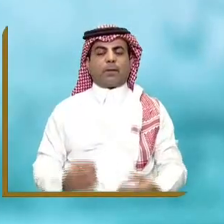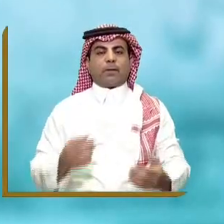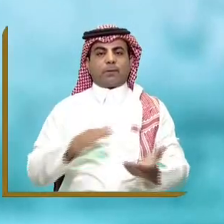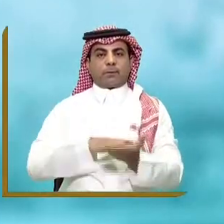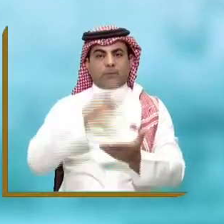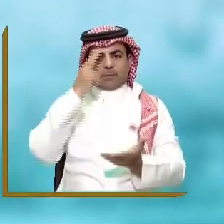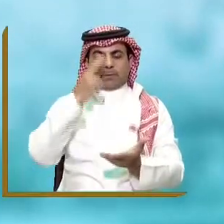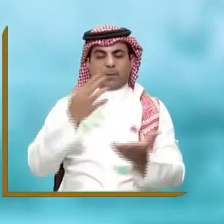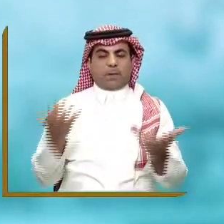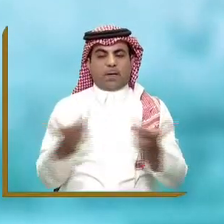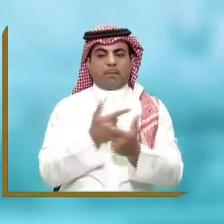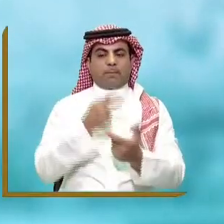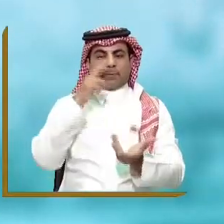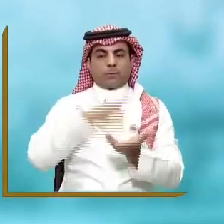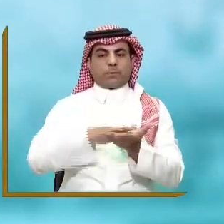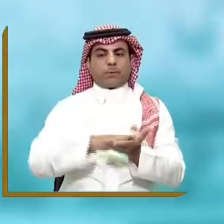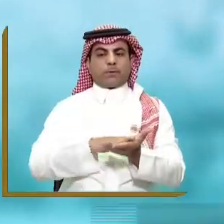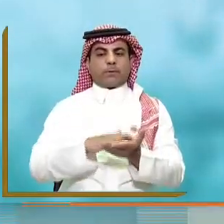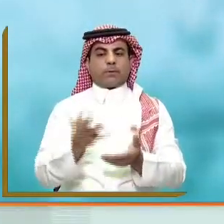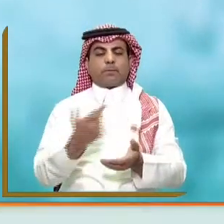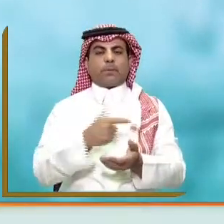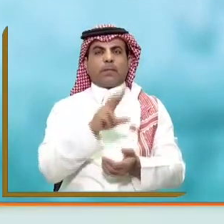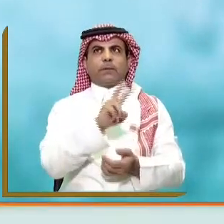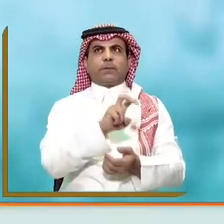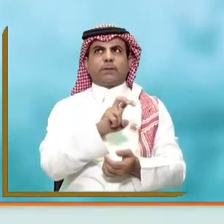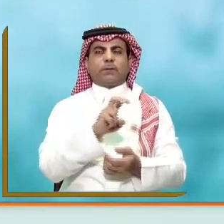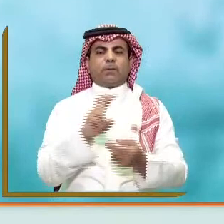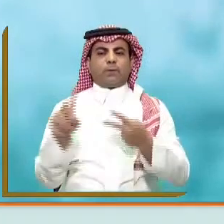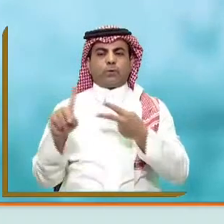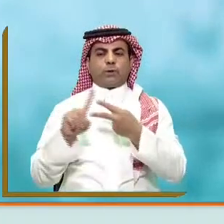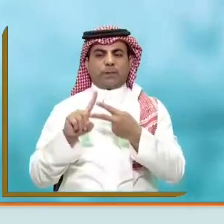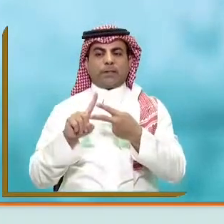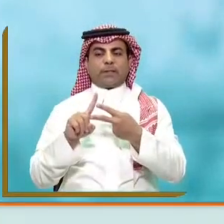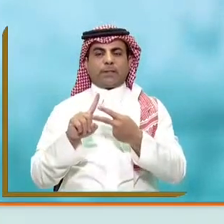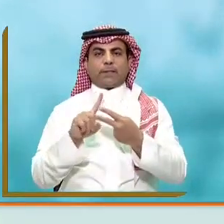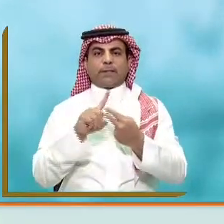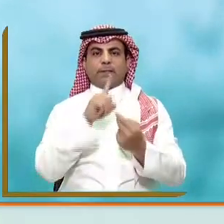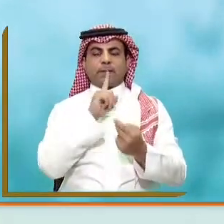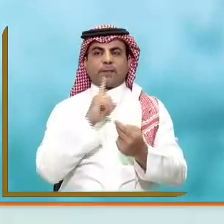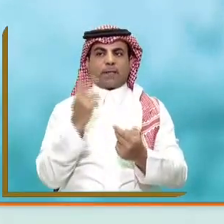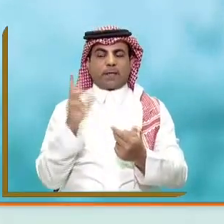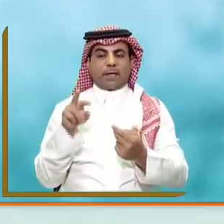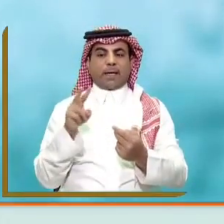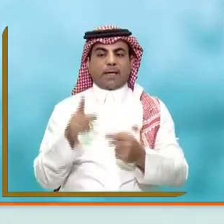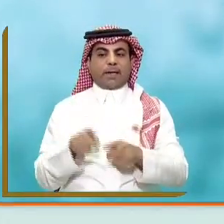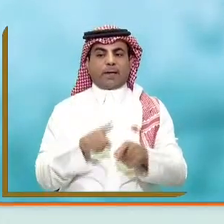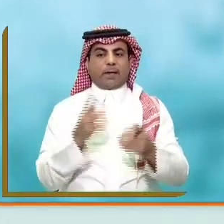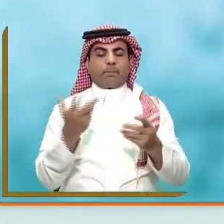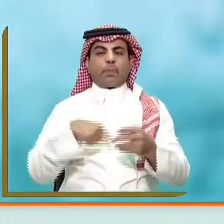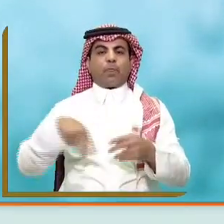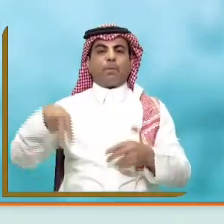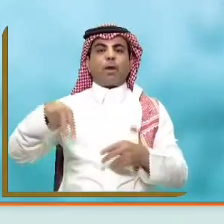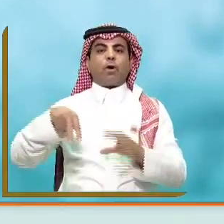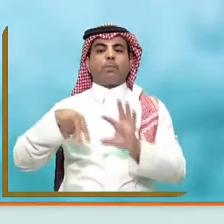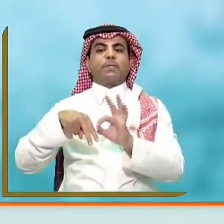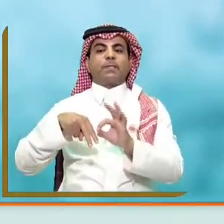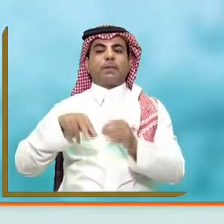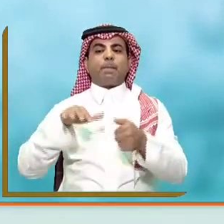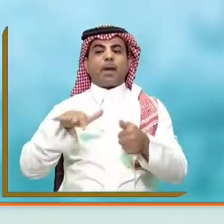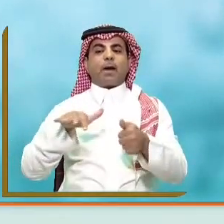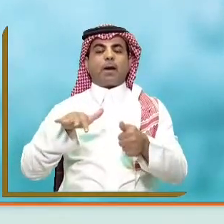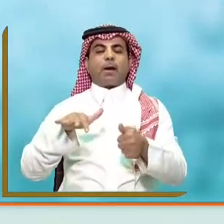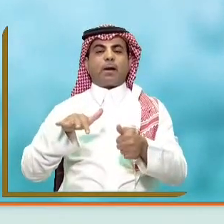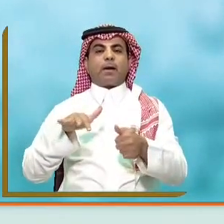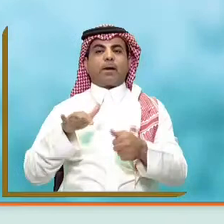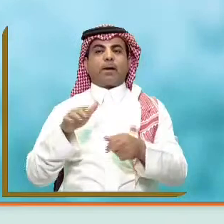اقتصاديا، سجلت الصادرات السلعية في المملكة خلال شهر نوفمبر من عام 2021 ارتفاعا بأكثر من 58